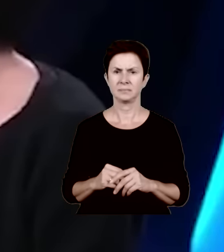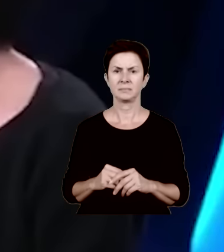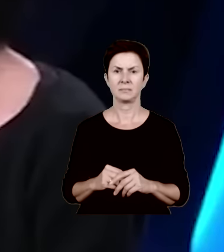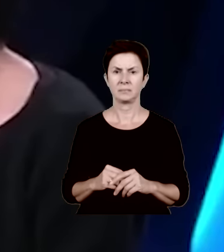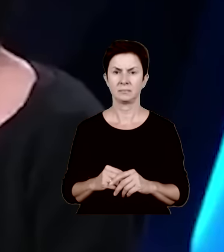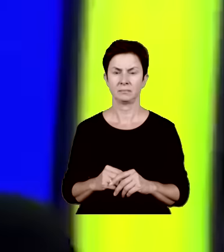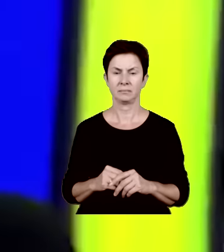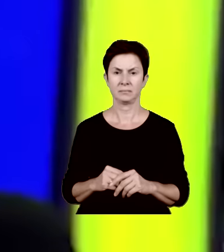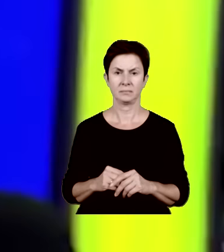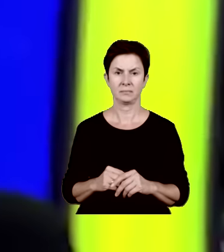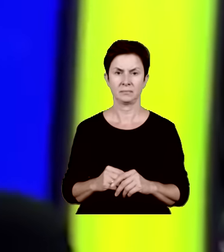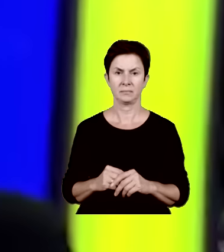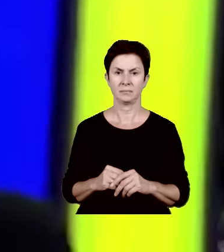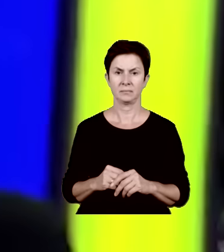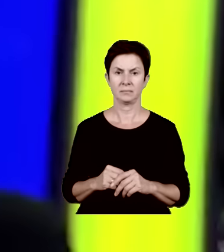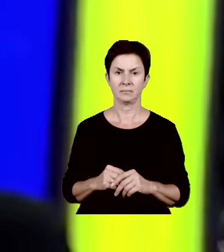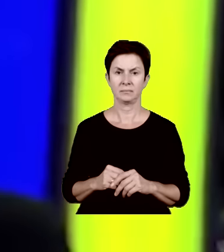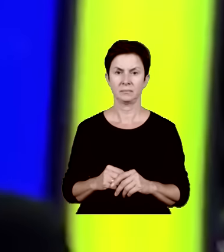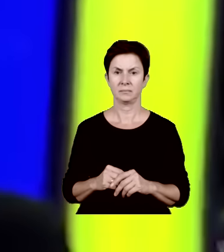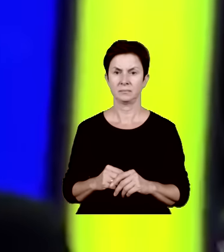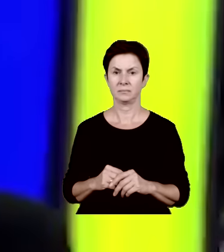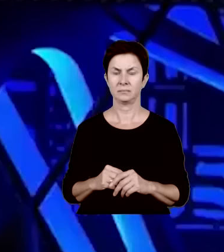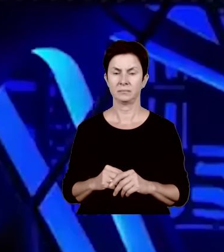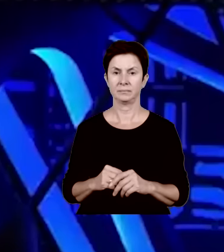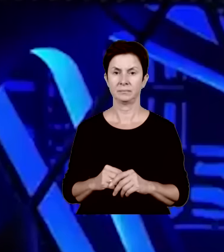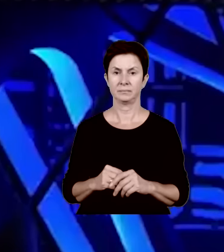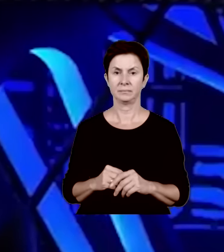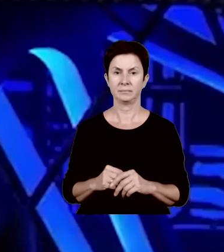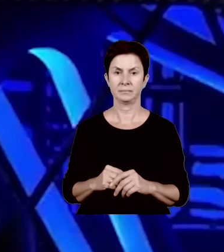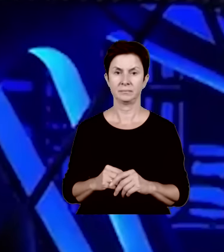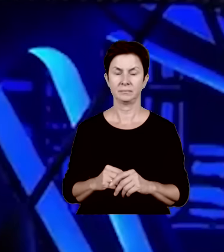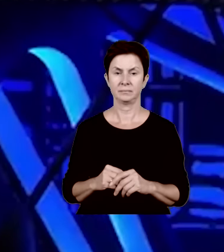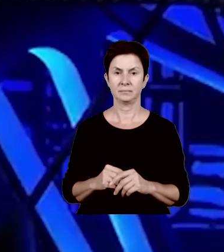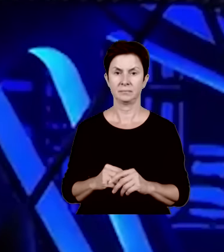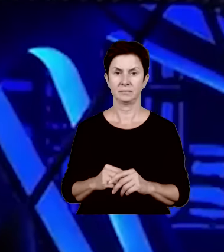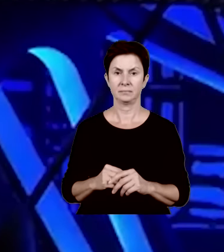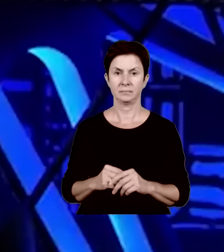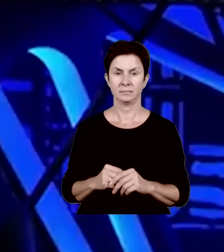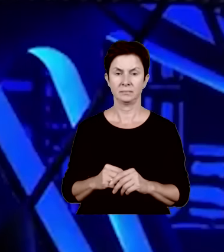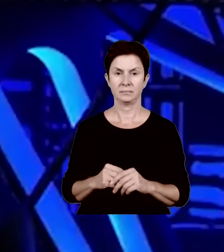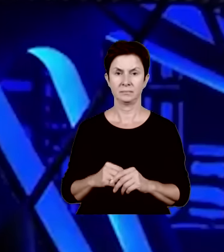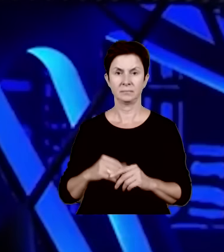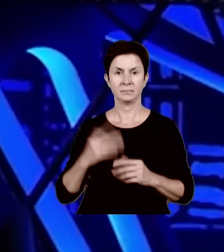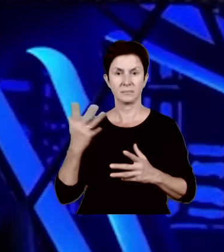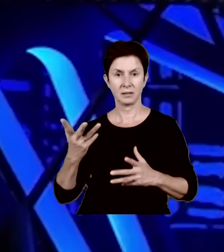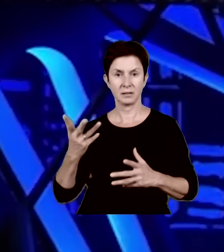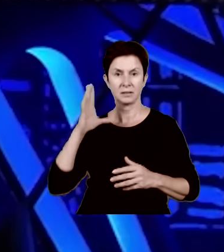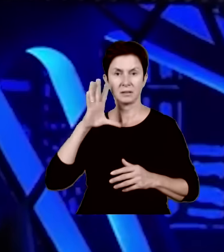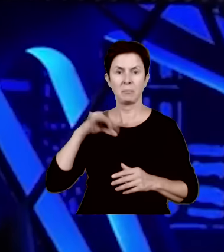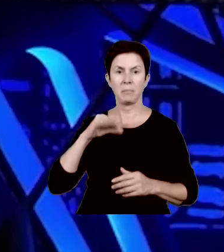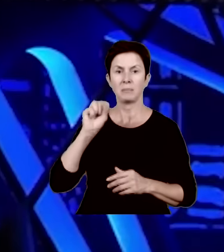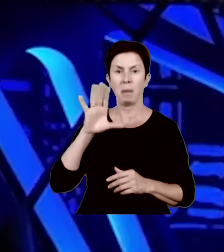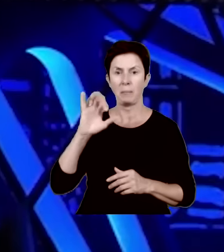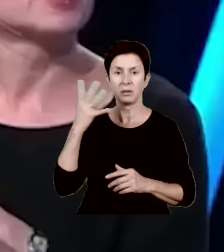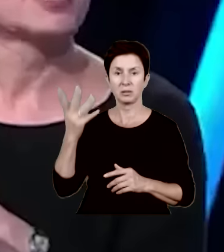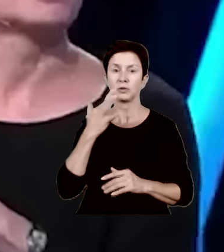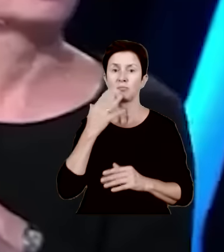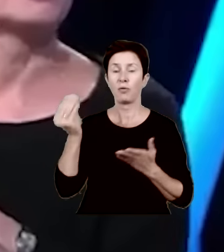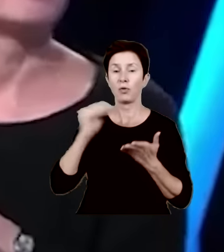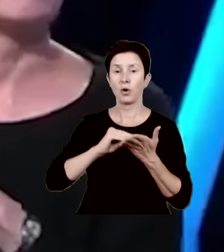ocalić... To nie ma żadnego związku. Ja myślę, że chce się do dyskusji włączyć pan Przemysław Babiarz. Twoja mowa ciała mówi o tym, że... Dobrze, to jeśli może, to ja jeszcze